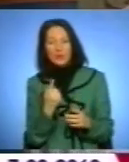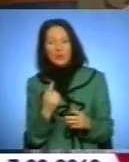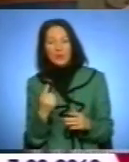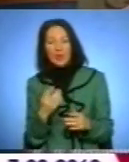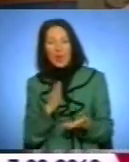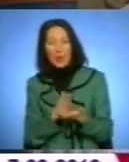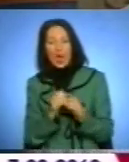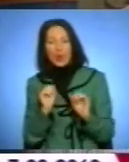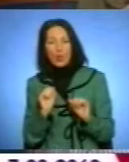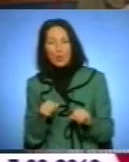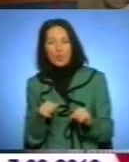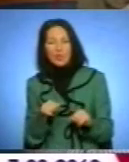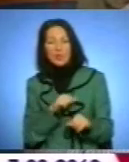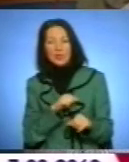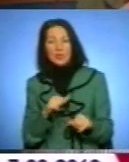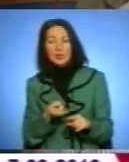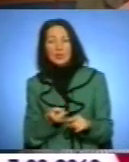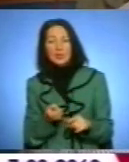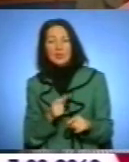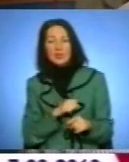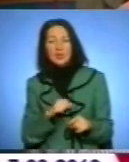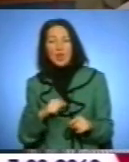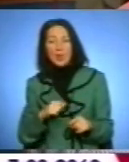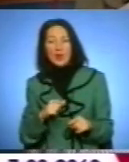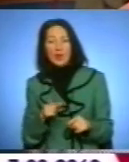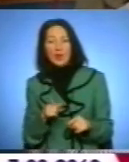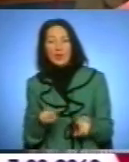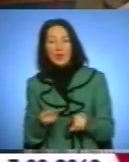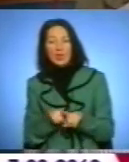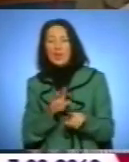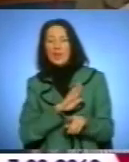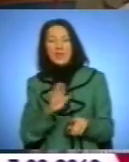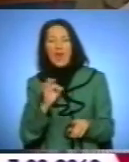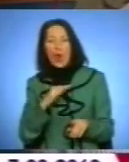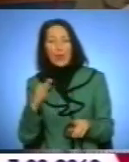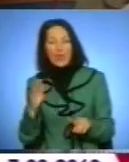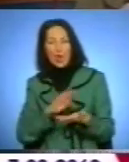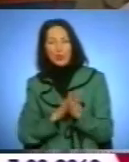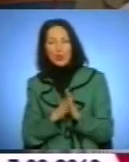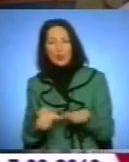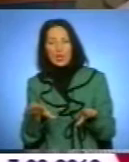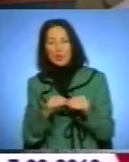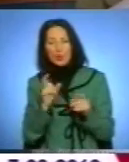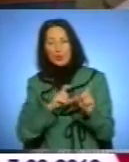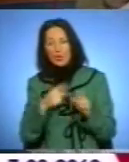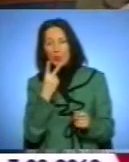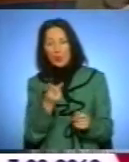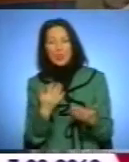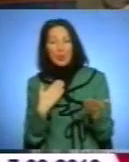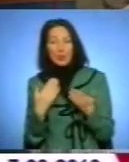ми маємо можливість саме в офіційній такій обстановці разом з студентами побачити, поспілкуватися,